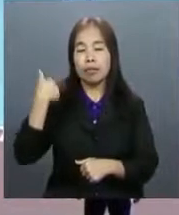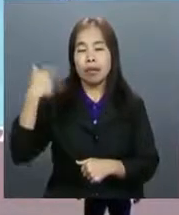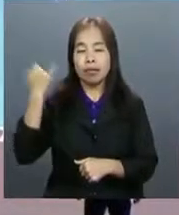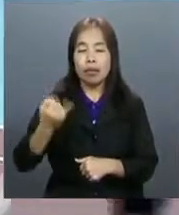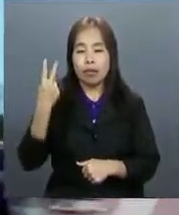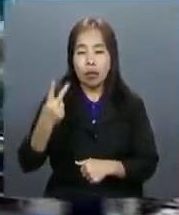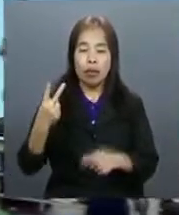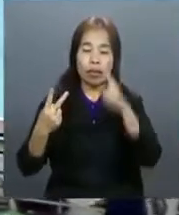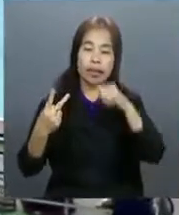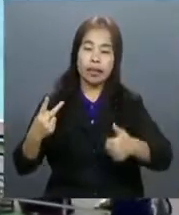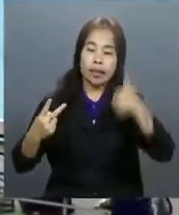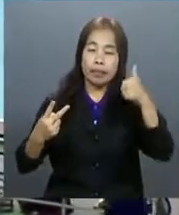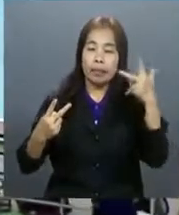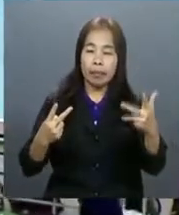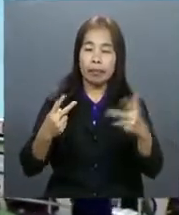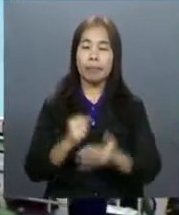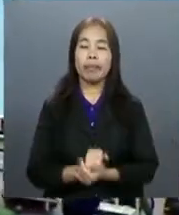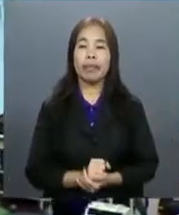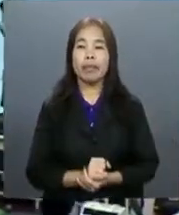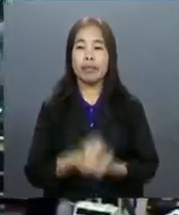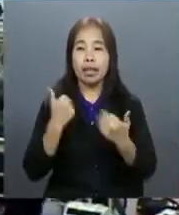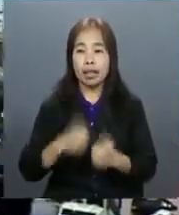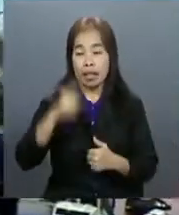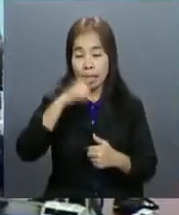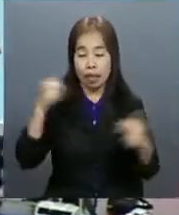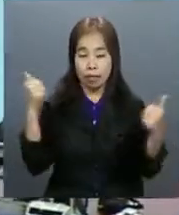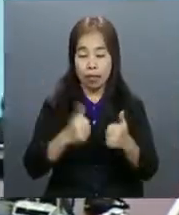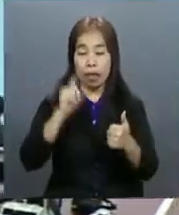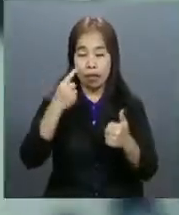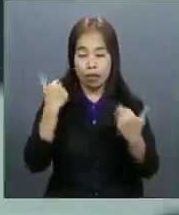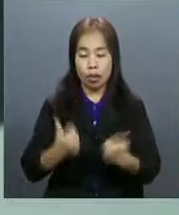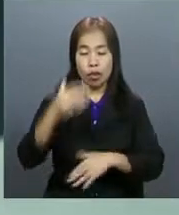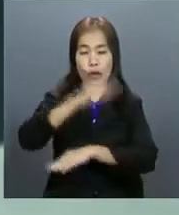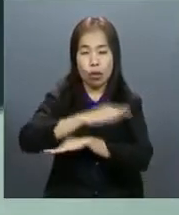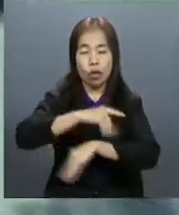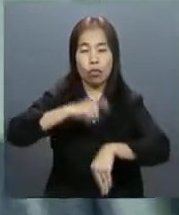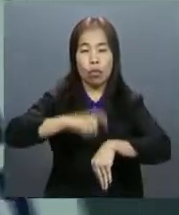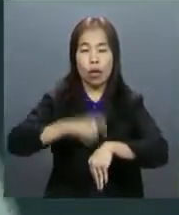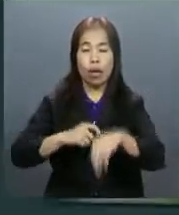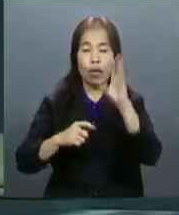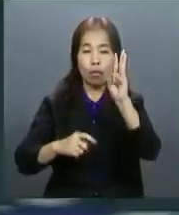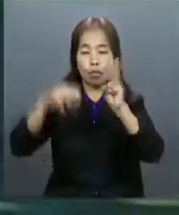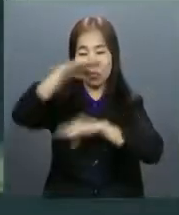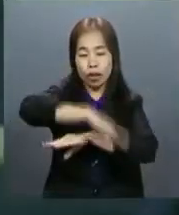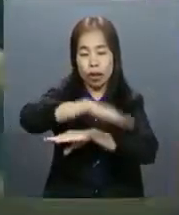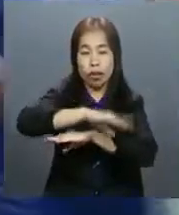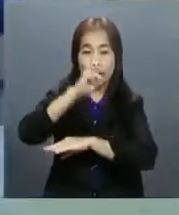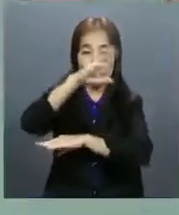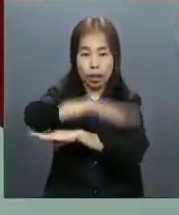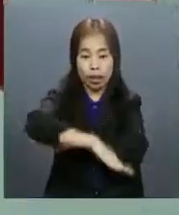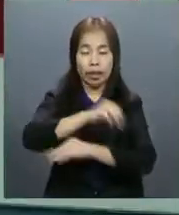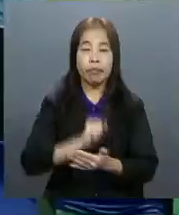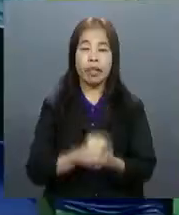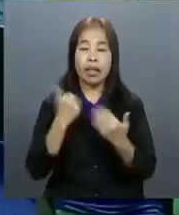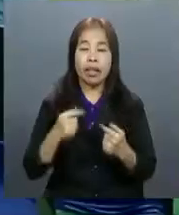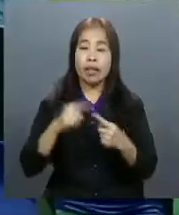สถานได้3ครั้งโดยไทยจะพบอุซเบกิสถานในเย็นวันนี้เวลา 18:00 นเป็นต้นไปอุซเบกิสถานชุ